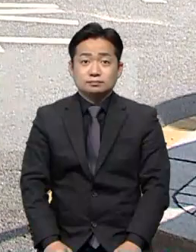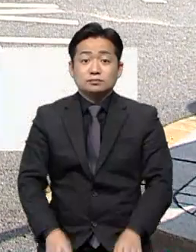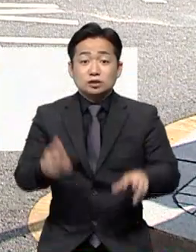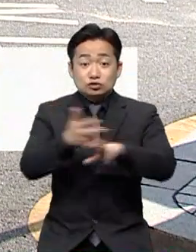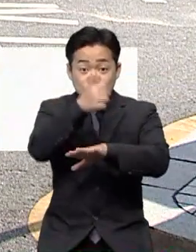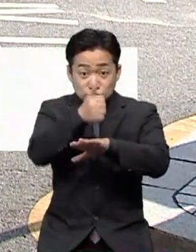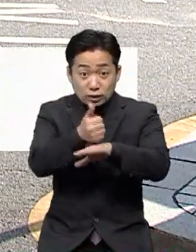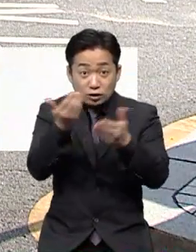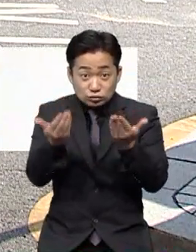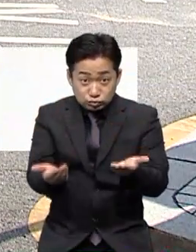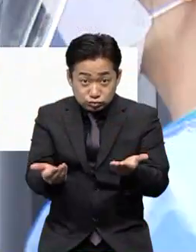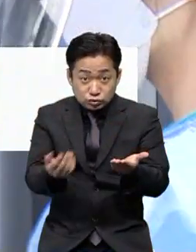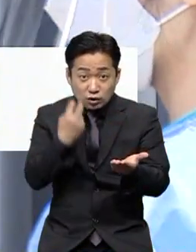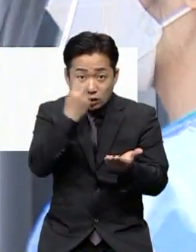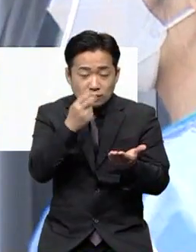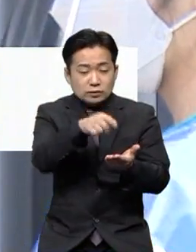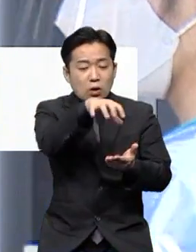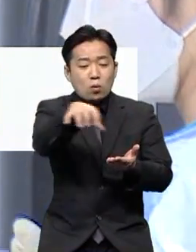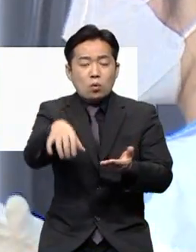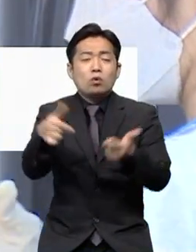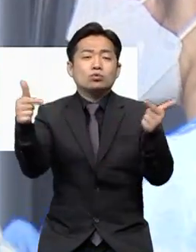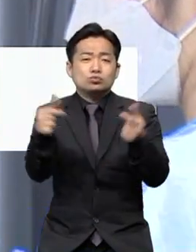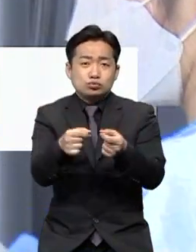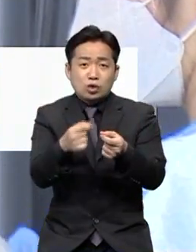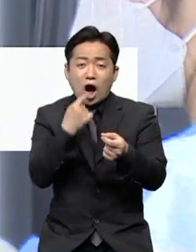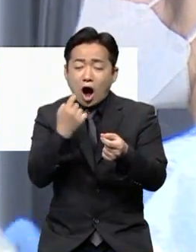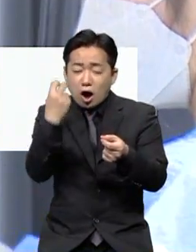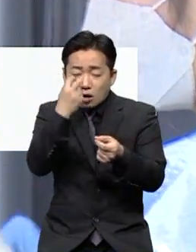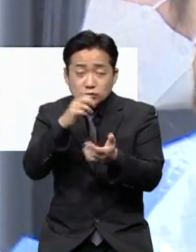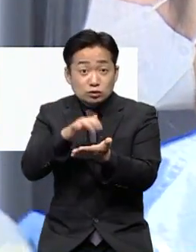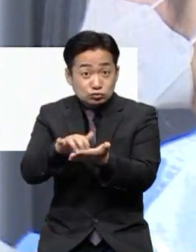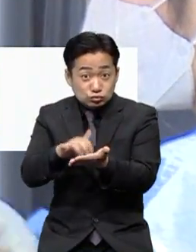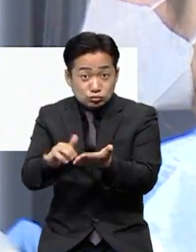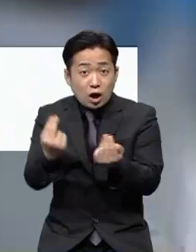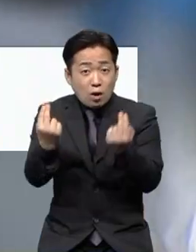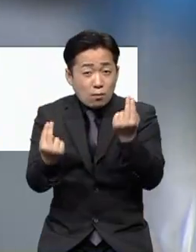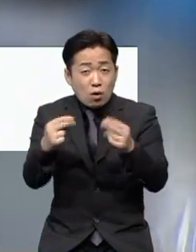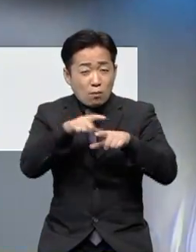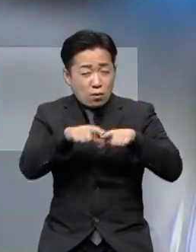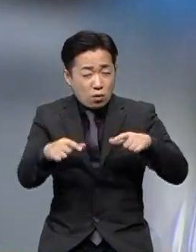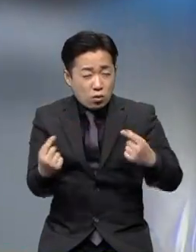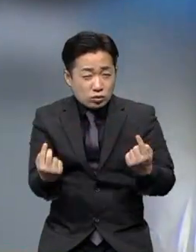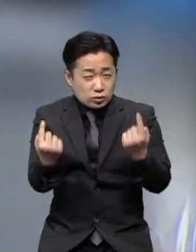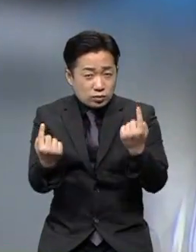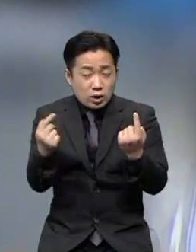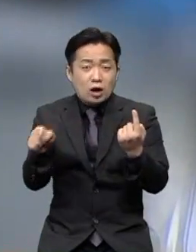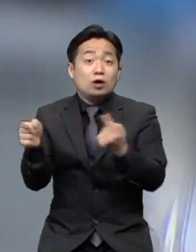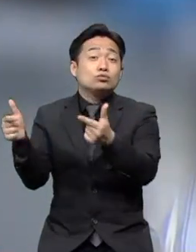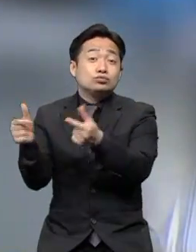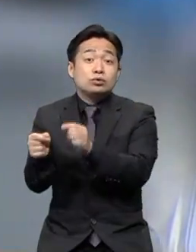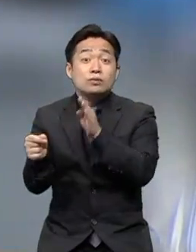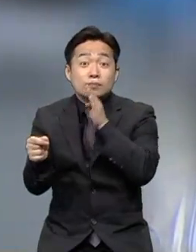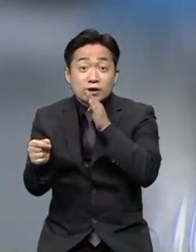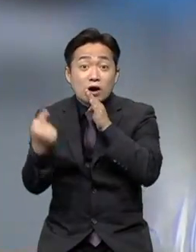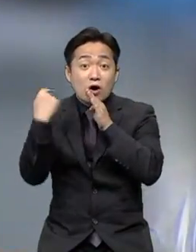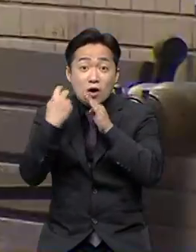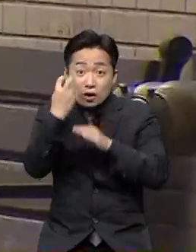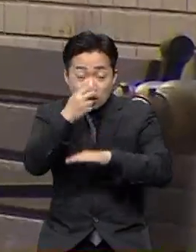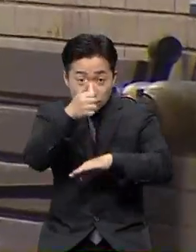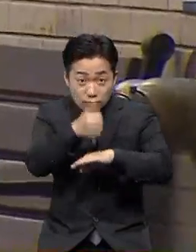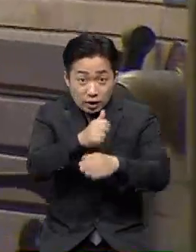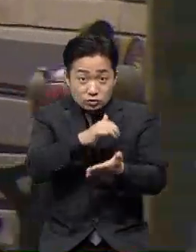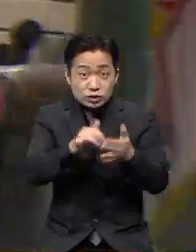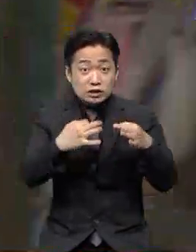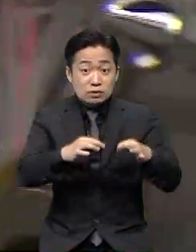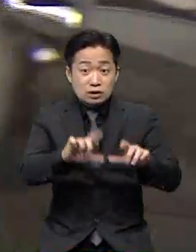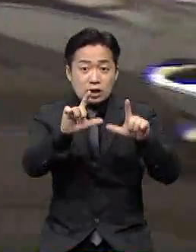주말이나 휴일엔 검사 기간이 줄어 코로나 진단 검사 건수 자체가 평일보다 줄어듭니다. 어제 검사 건수는 지난